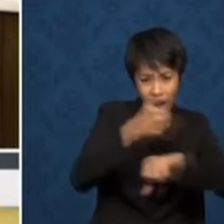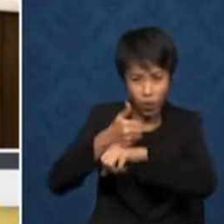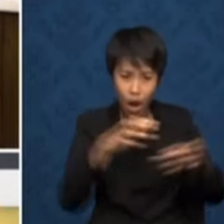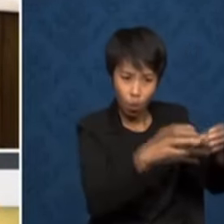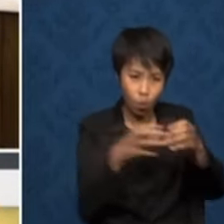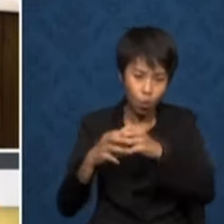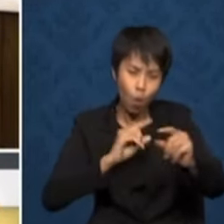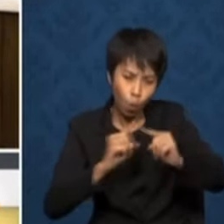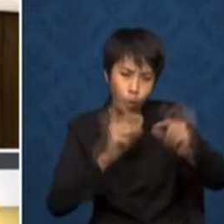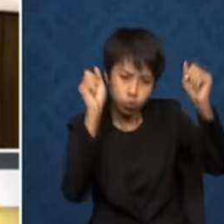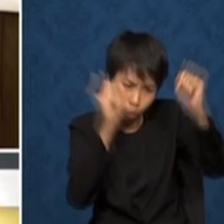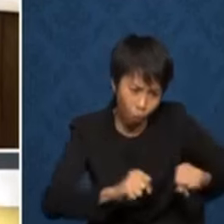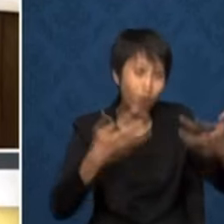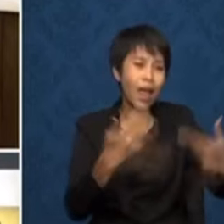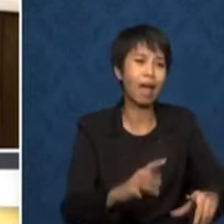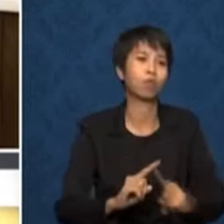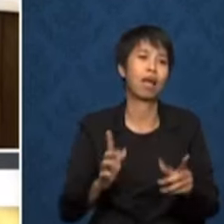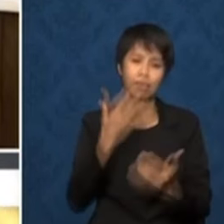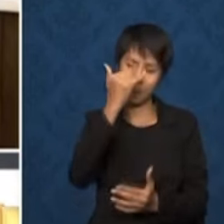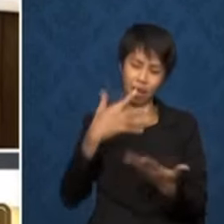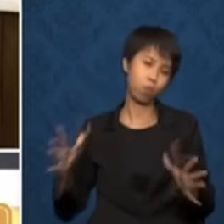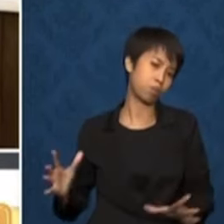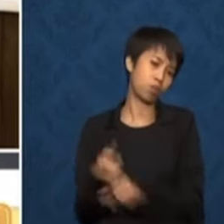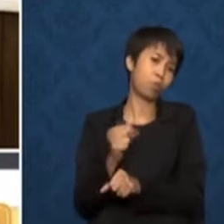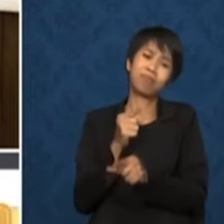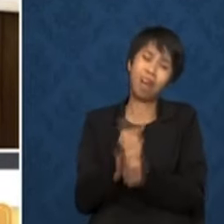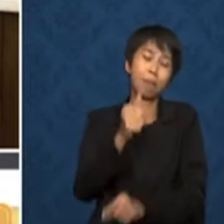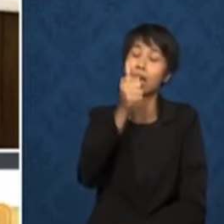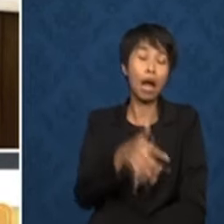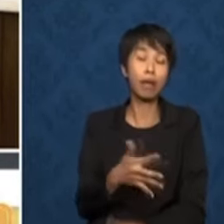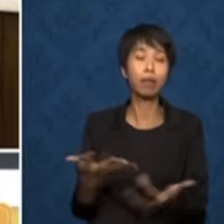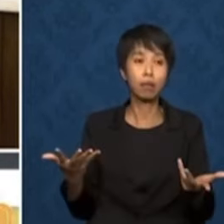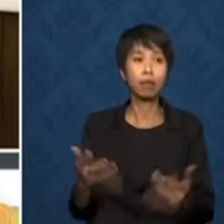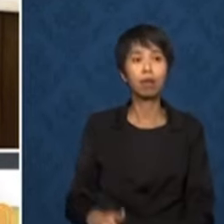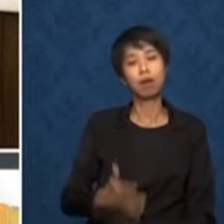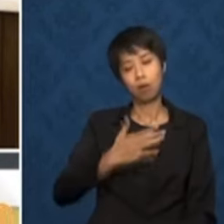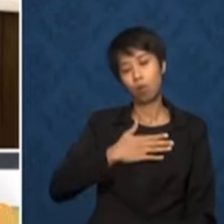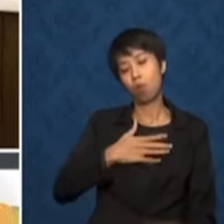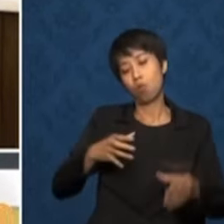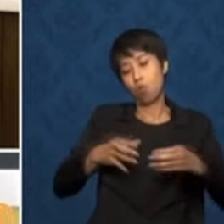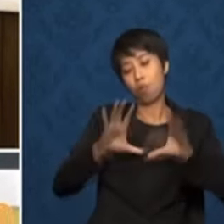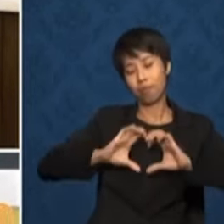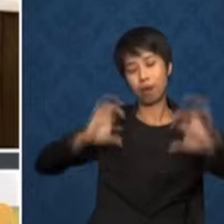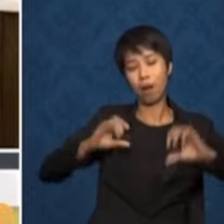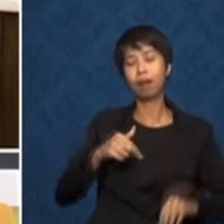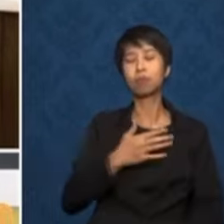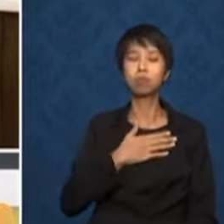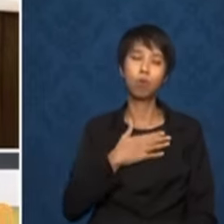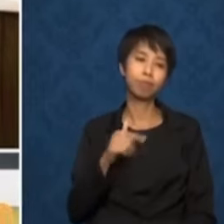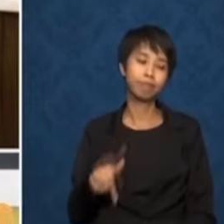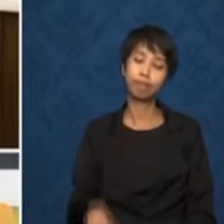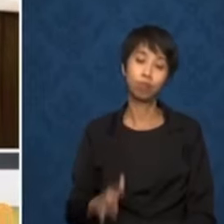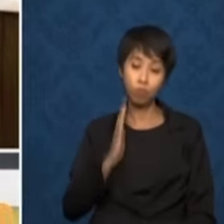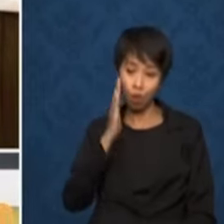ฝ่ายคุยกันแล้วไม่ได้ข้อสรุปแบบนี้พวกผมฝ่ายรัฐบาลผมก็ไม่มีข้อ